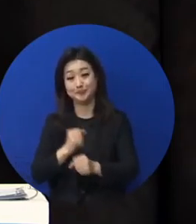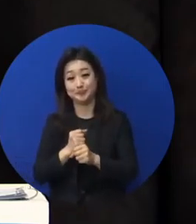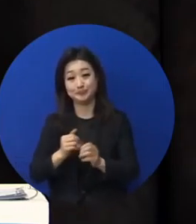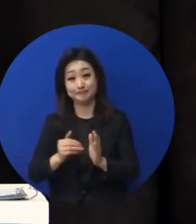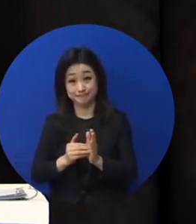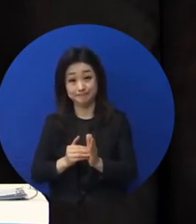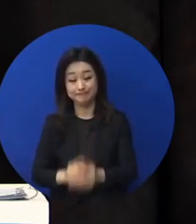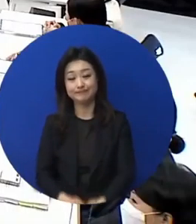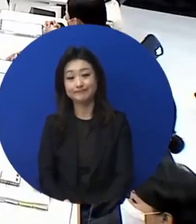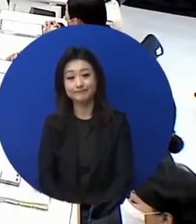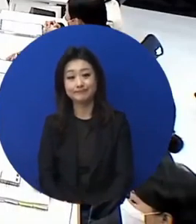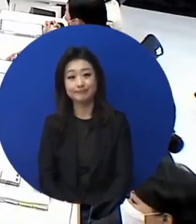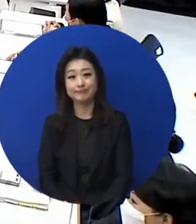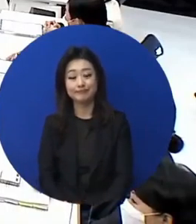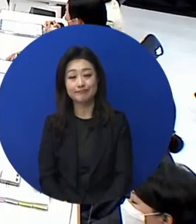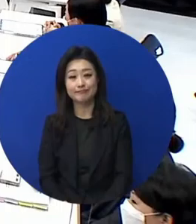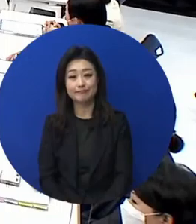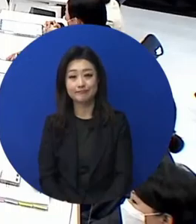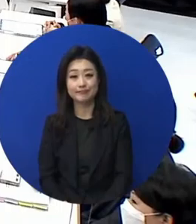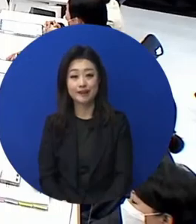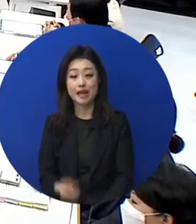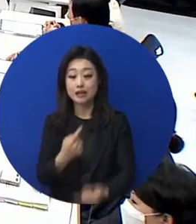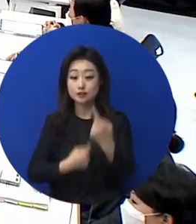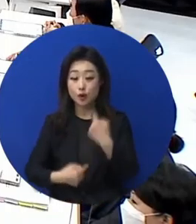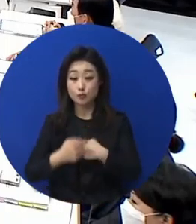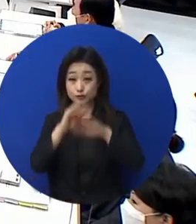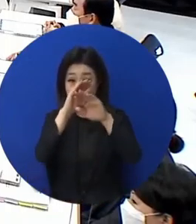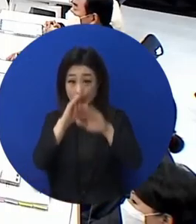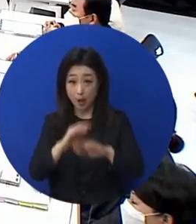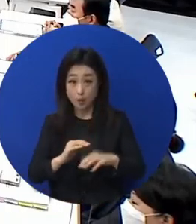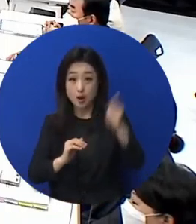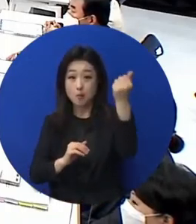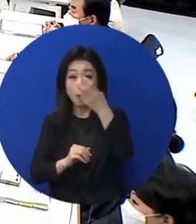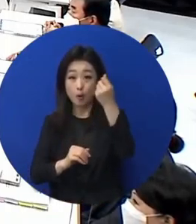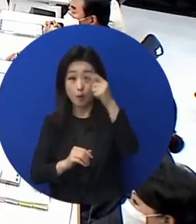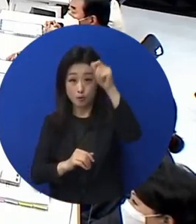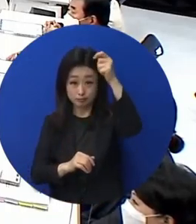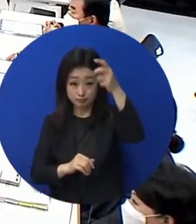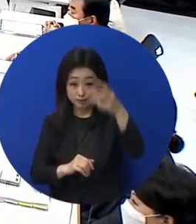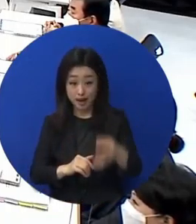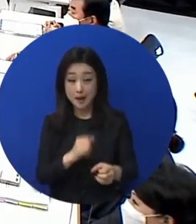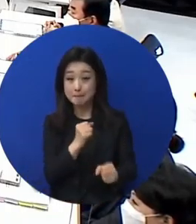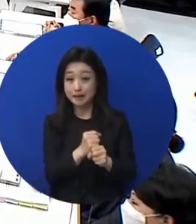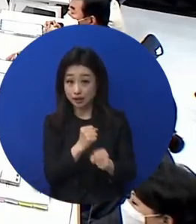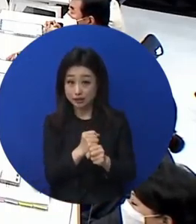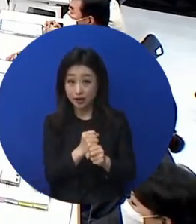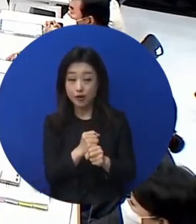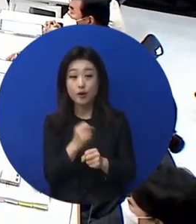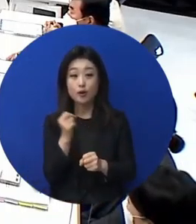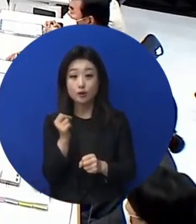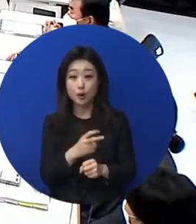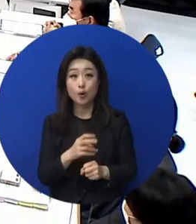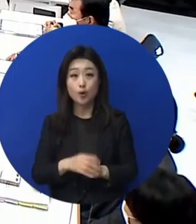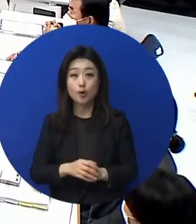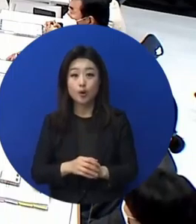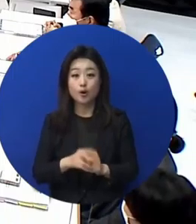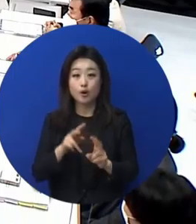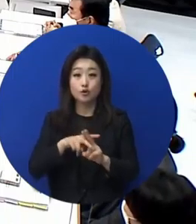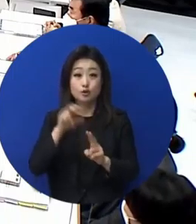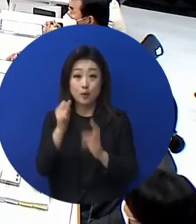뽑았습니다. 국민 질문 진행 방식은 접수된 질문에 1년 번호를 부여하고요. 또 후보자가 블라인드로